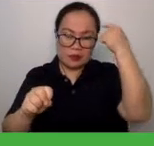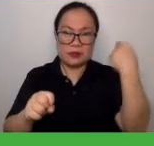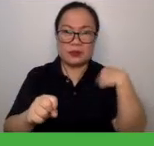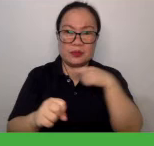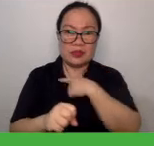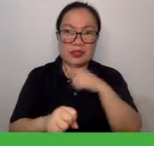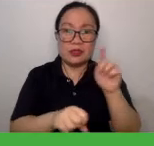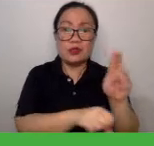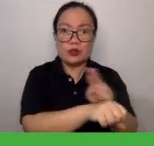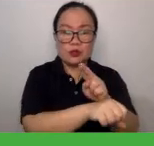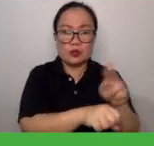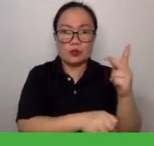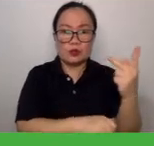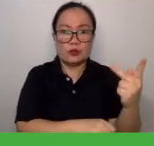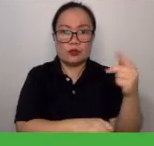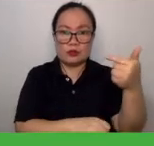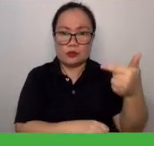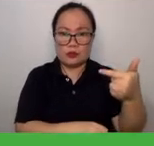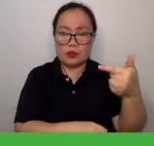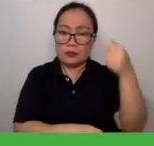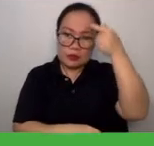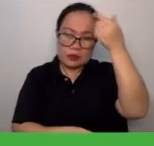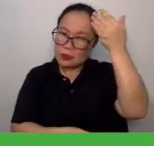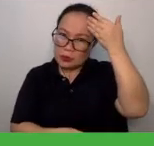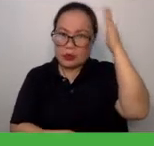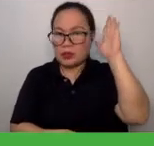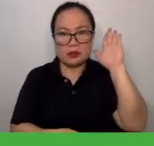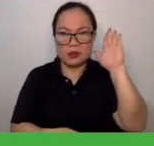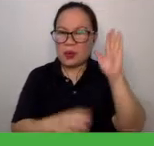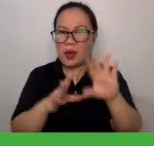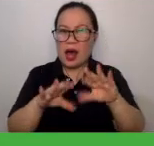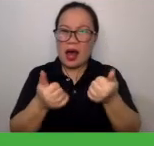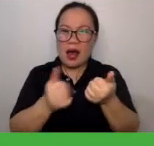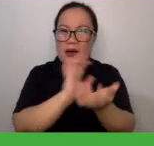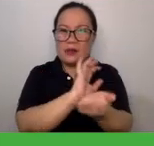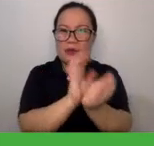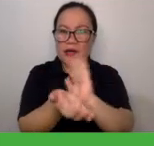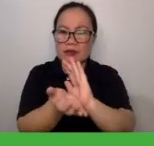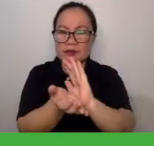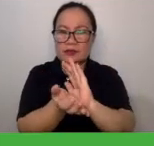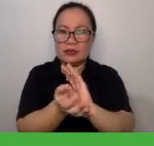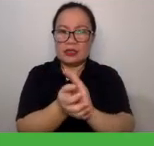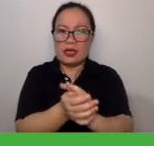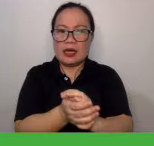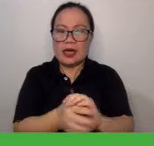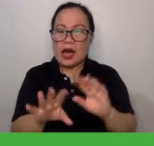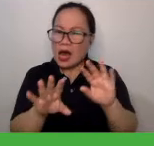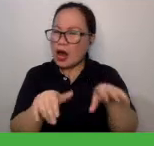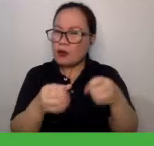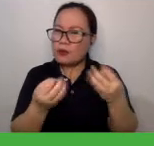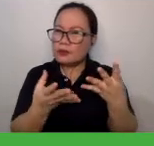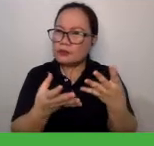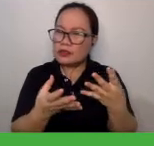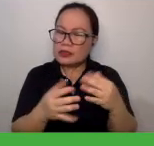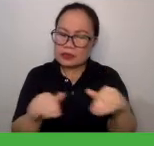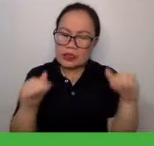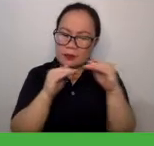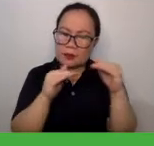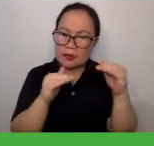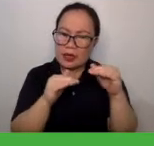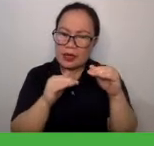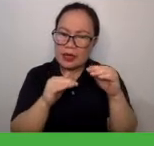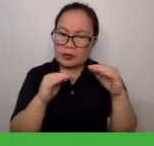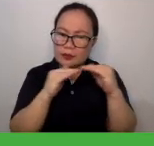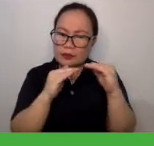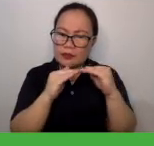Kasi, why? Because we do not know the conversion. Okay? Hindi natin alam kung ilan ang equivalent ng